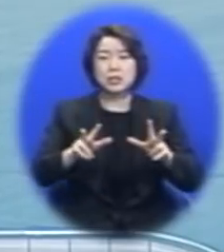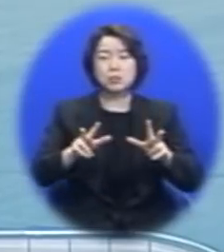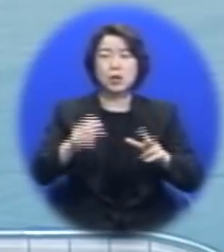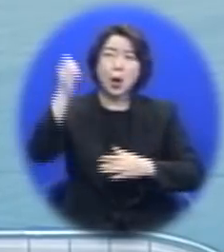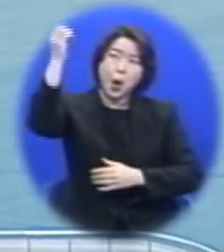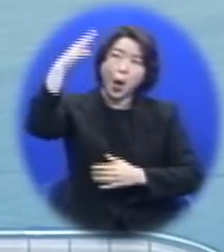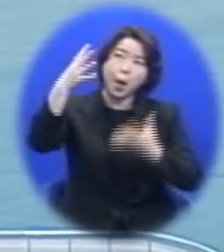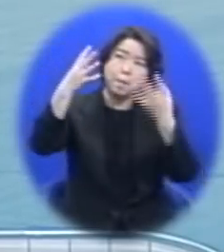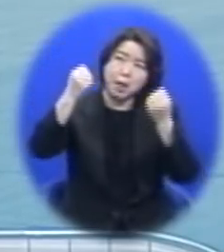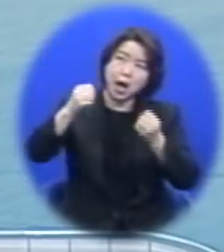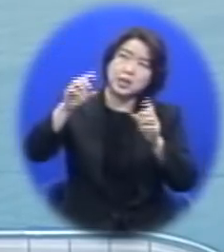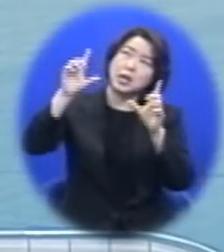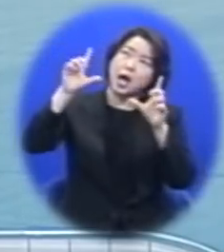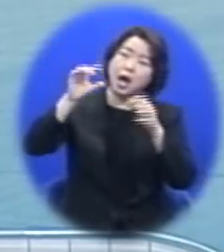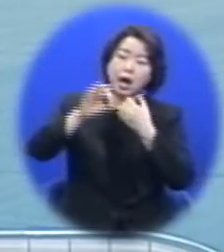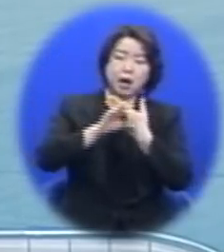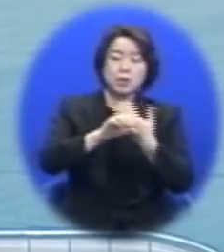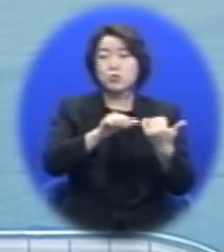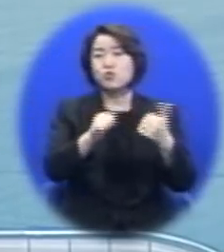일이 생깁니다.